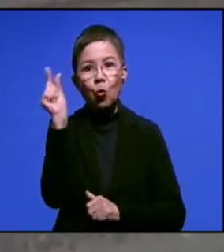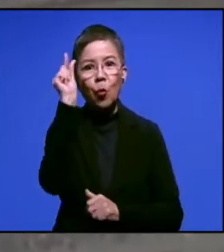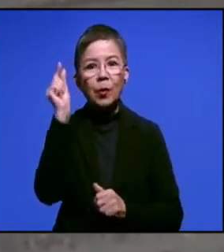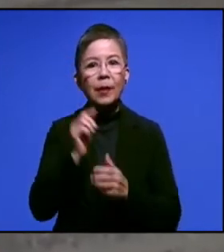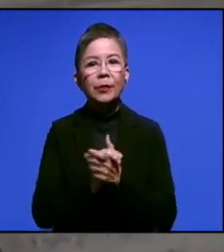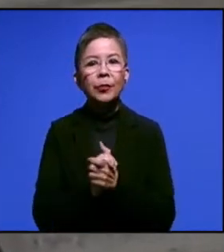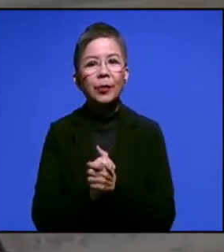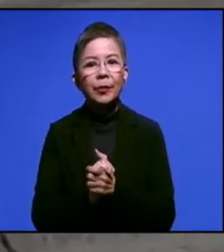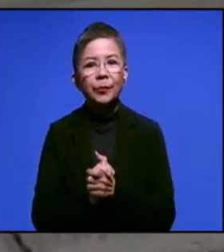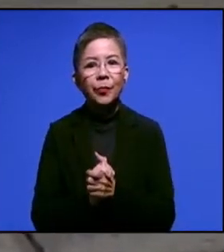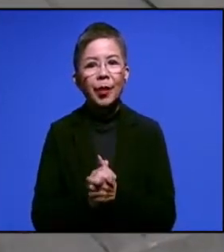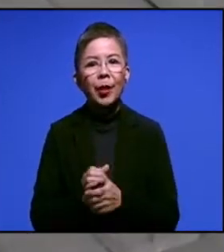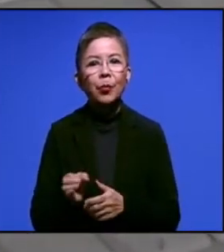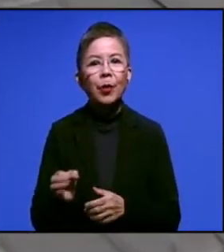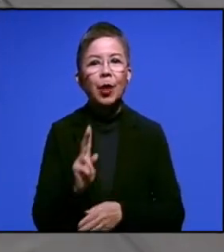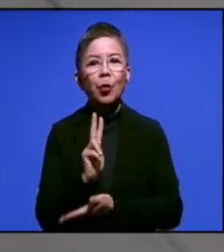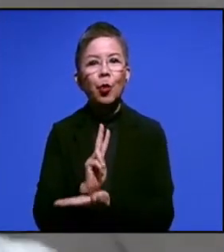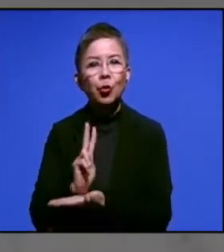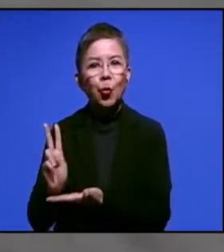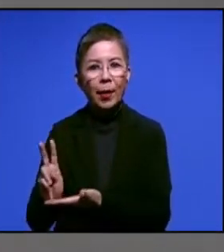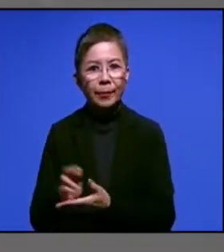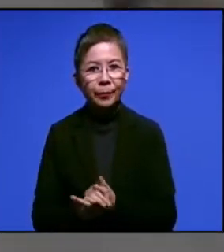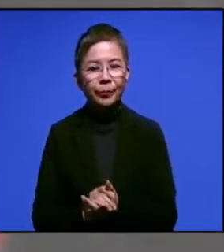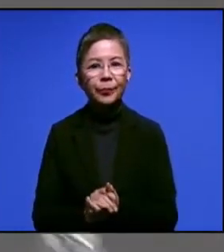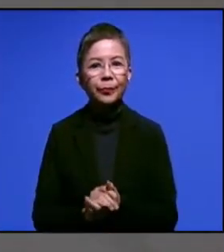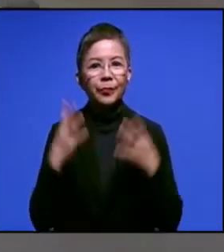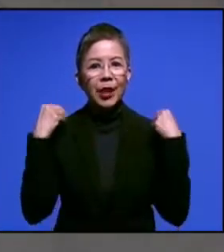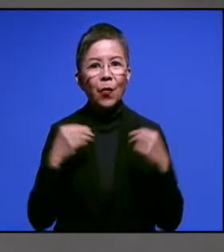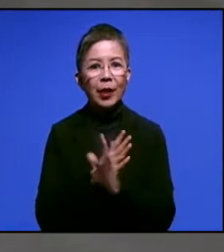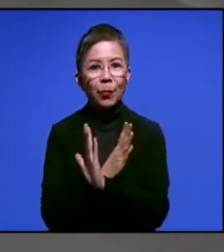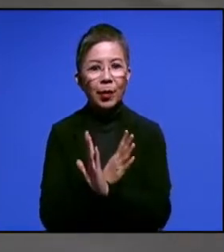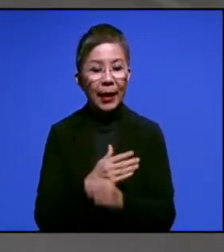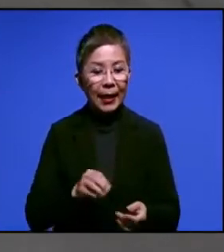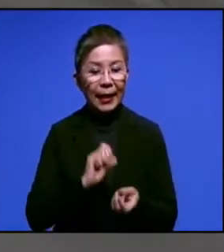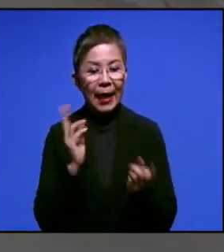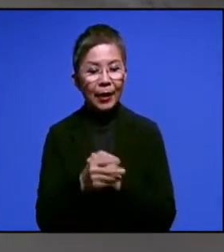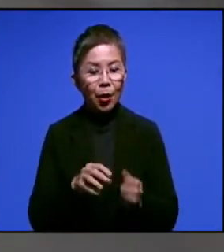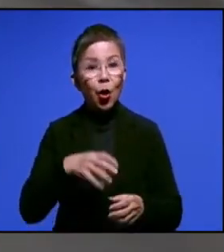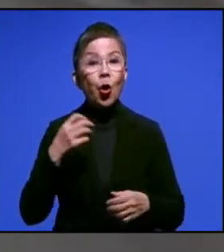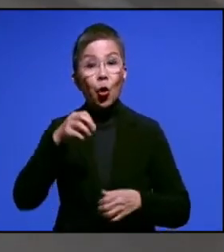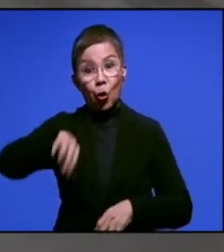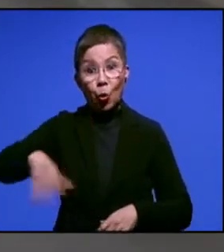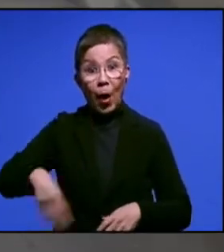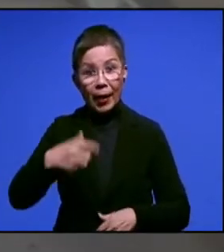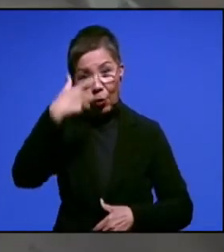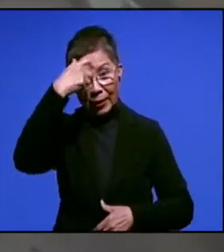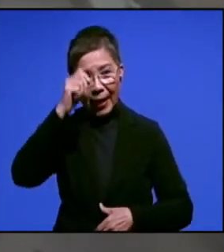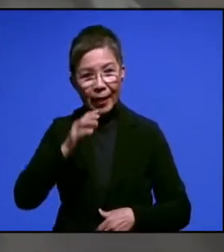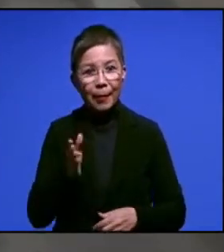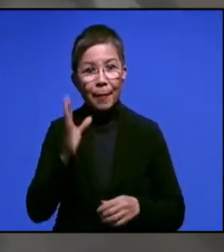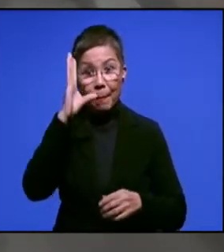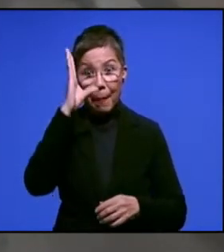Dr R Soedarsono Pasuruan Jawa Timur antrian pengganti ini dibuat oleh keluarga pasien Sejak malam sebelumnya